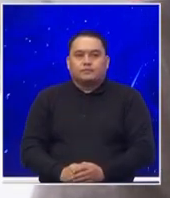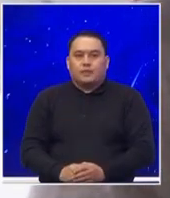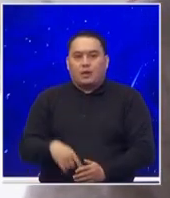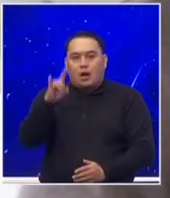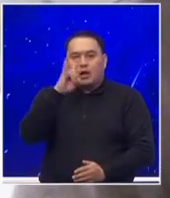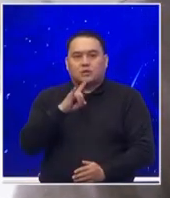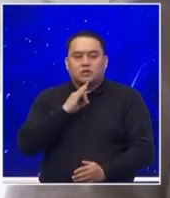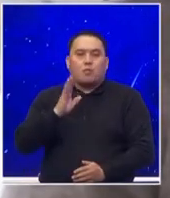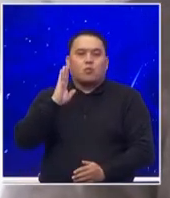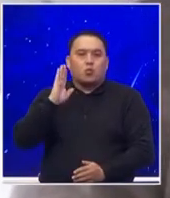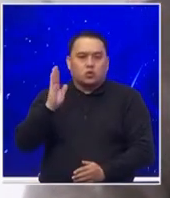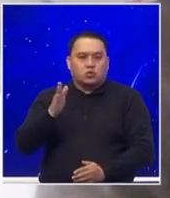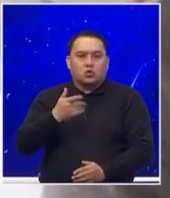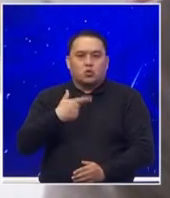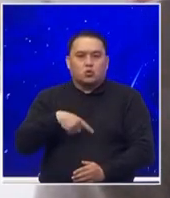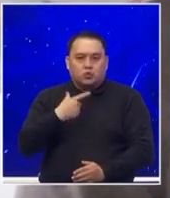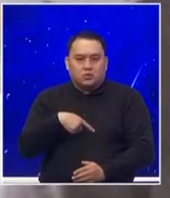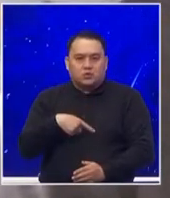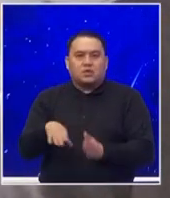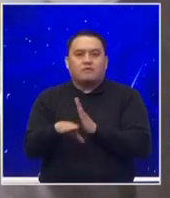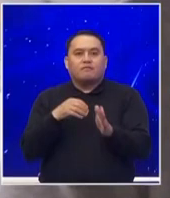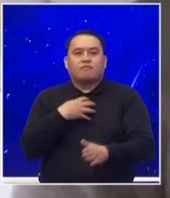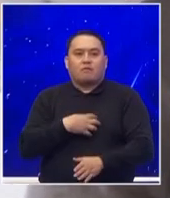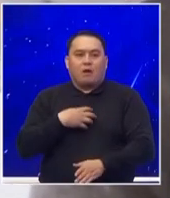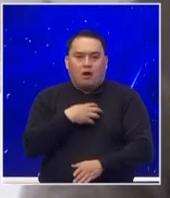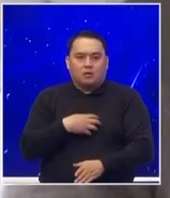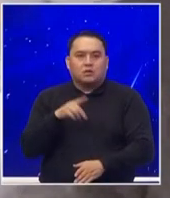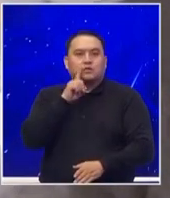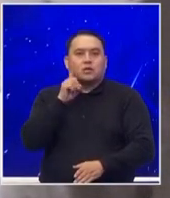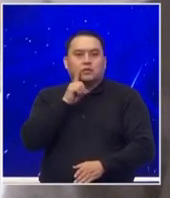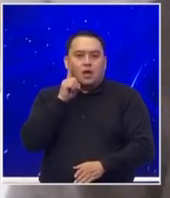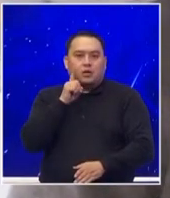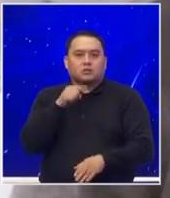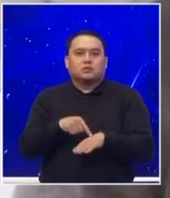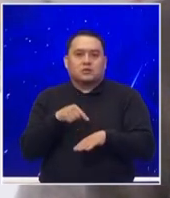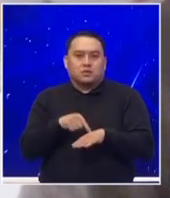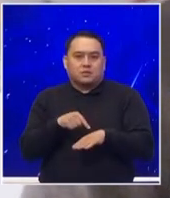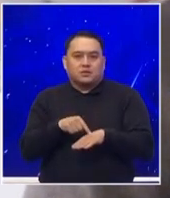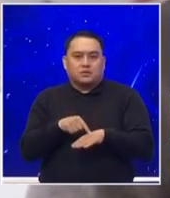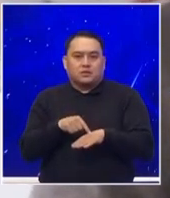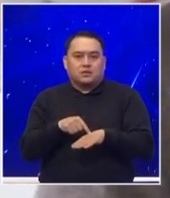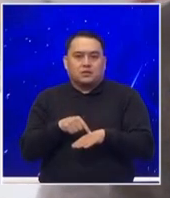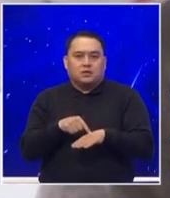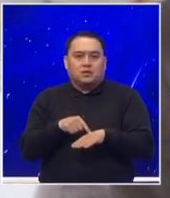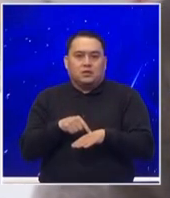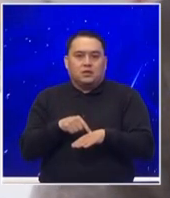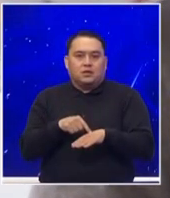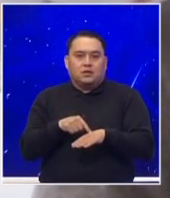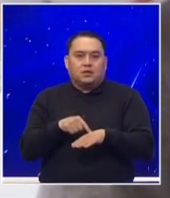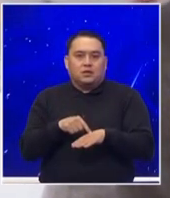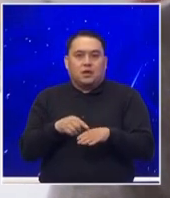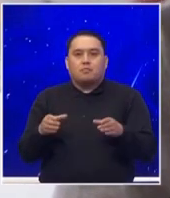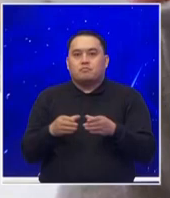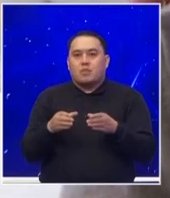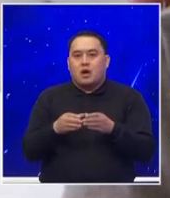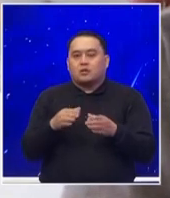кемел болашағы үшін өзіміздің дауысымыздың маңызды екенін біз жастар сезінеміз. Енді қаншама партиялар